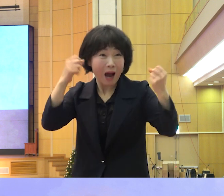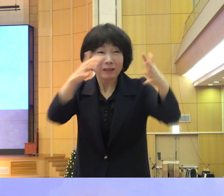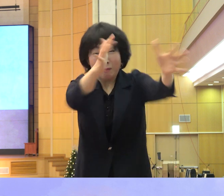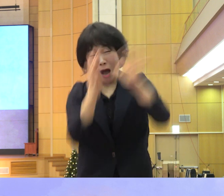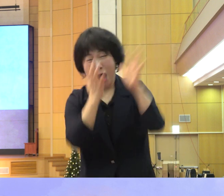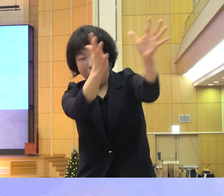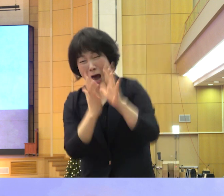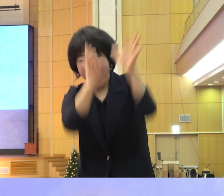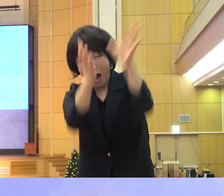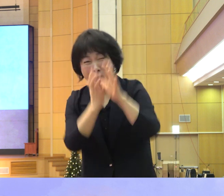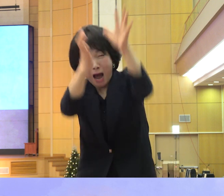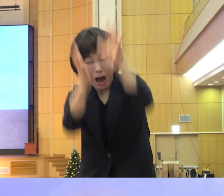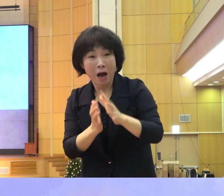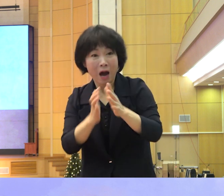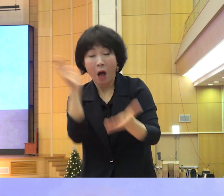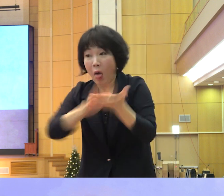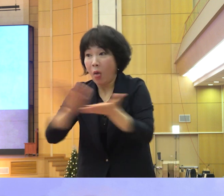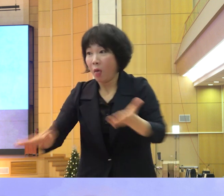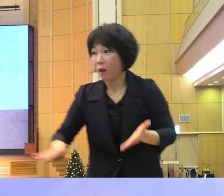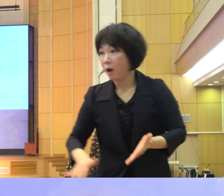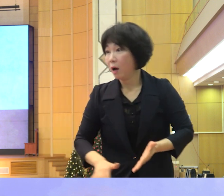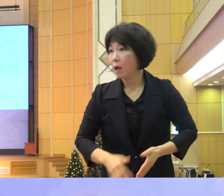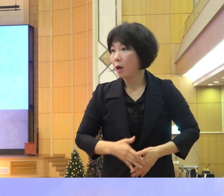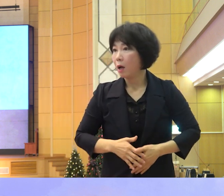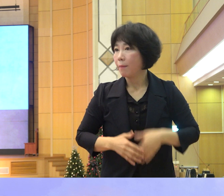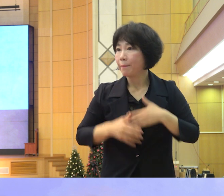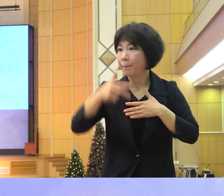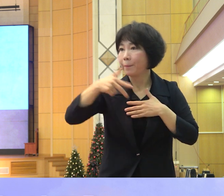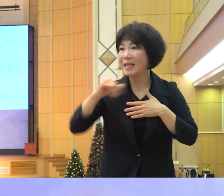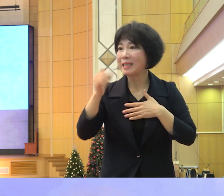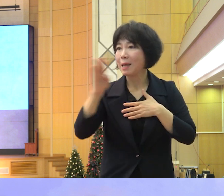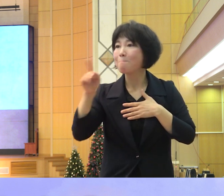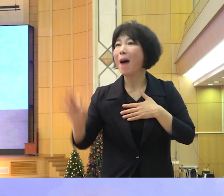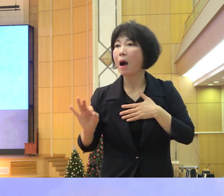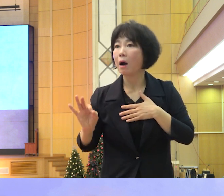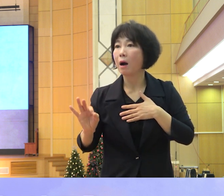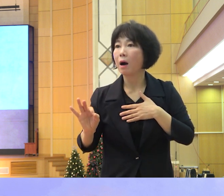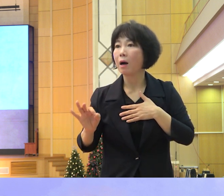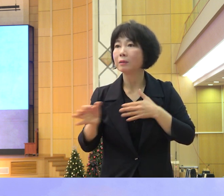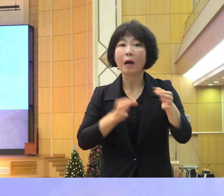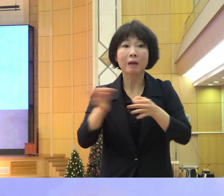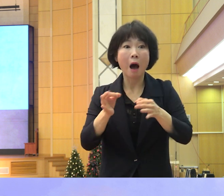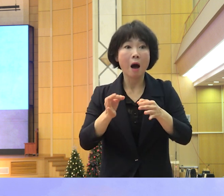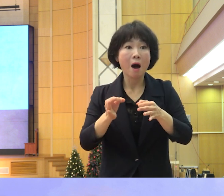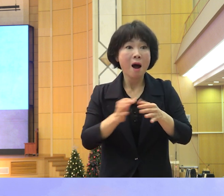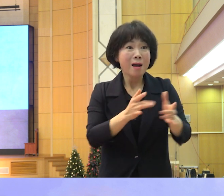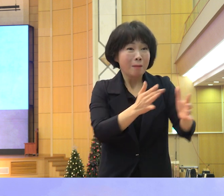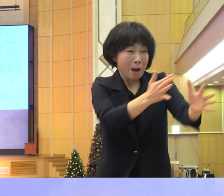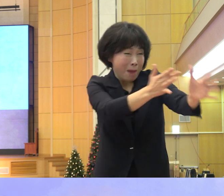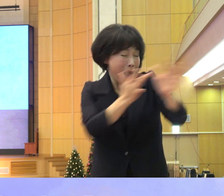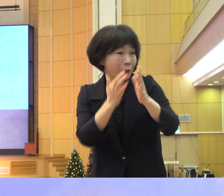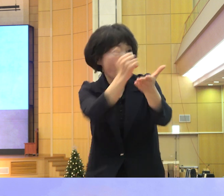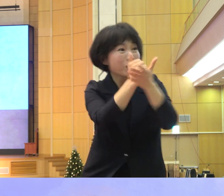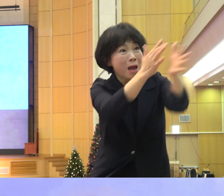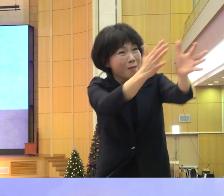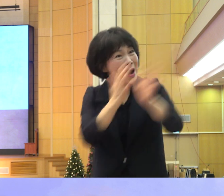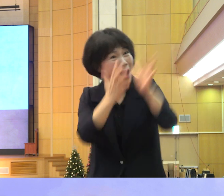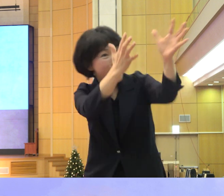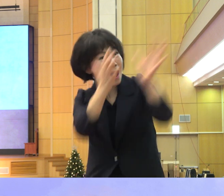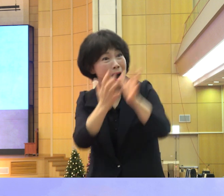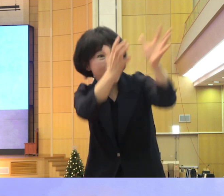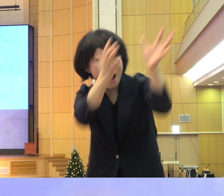거야 그냥. 예? 찐빵 만두 그냥. 요즘에도 지금 어떤 우리 교회에 나오신 지 한 달밖에 안 됐다 그러는데 막 엊그저께